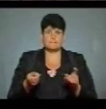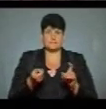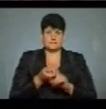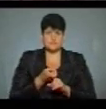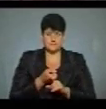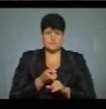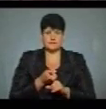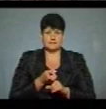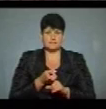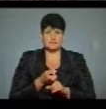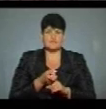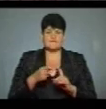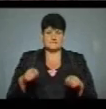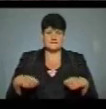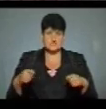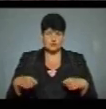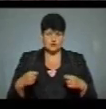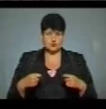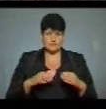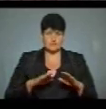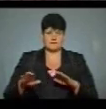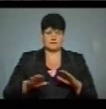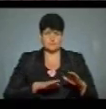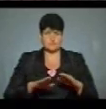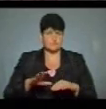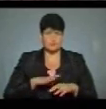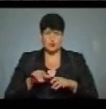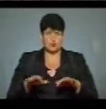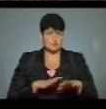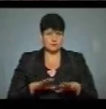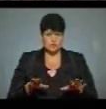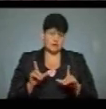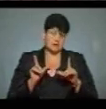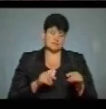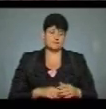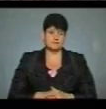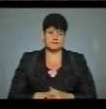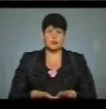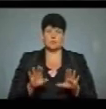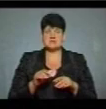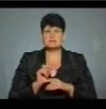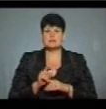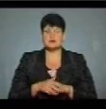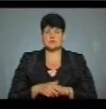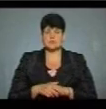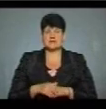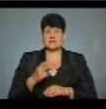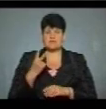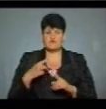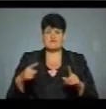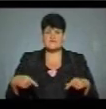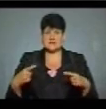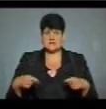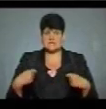безпеки, закріпляємо візок, щоб він не катався, і їдемо до місця призначення. Два візка